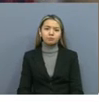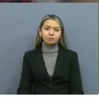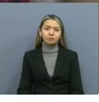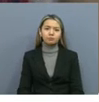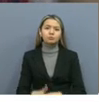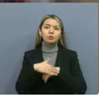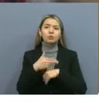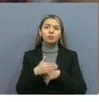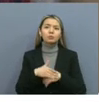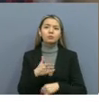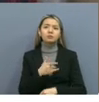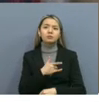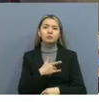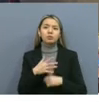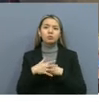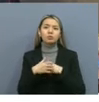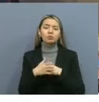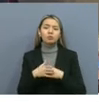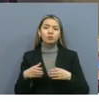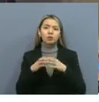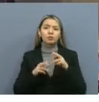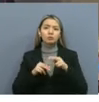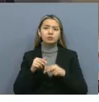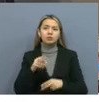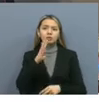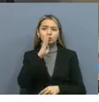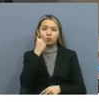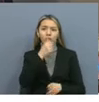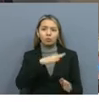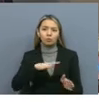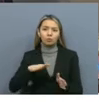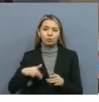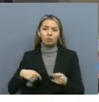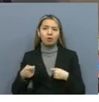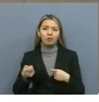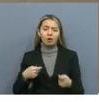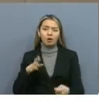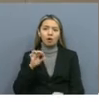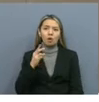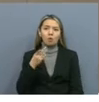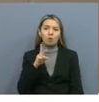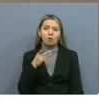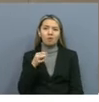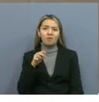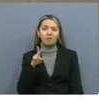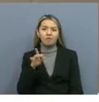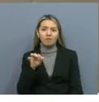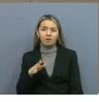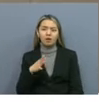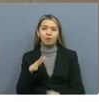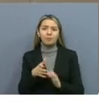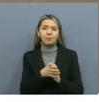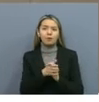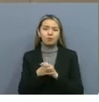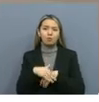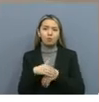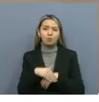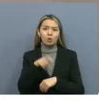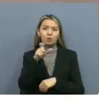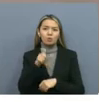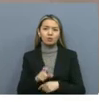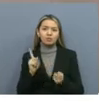«Доброе сердце Көкшетау» еріктілер тобының құрылғанына 4 жыл болған. Жетекшісі Ирина Катухова бүгінгі таңда жанына жомарт, мейірімді жандарды жинап,